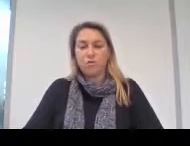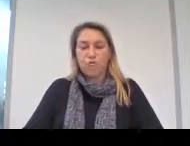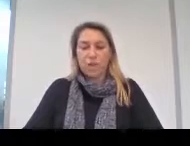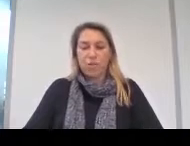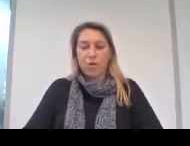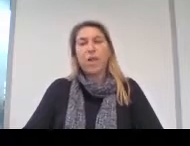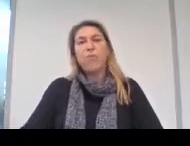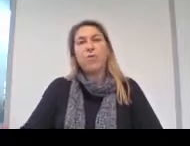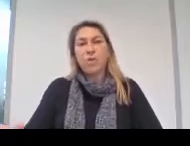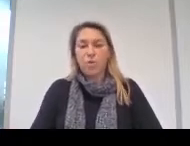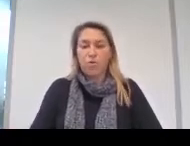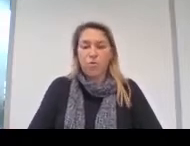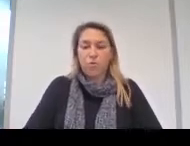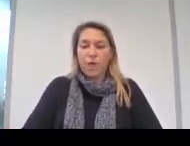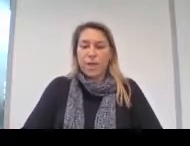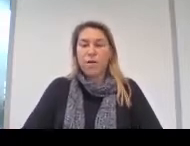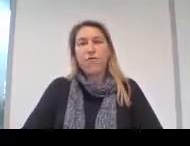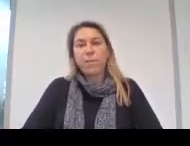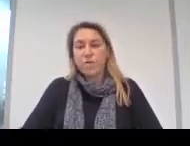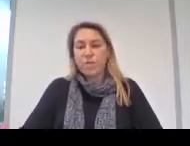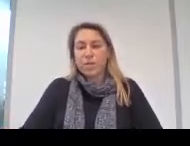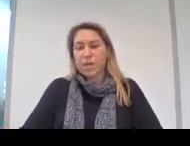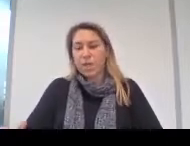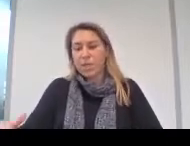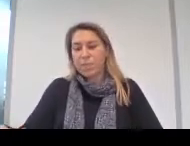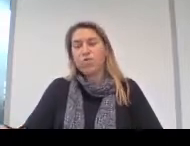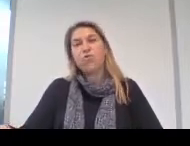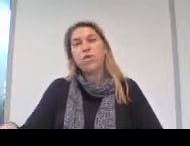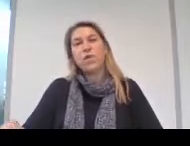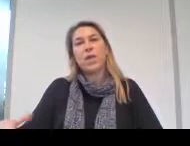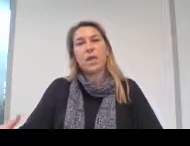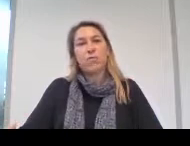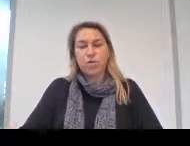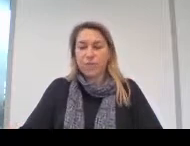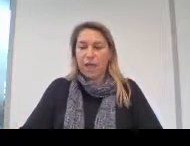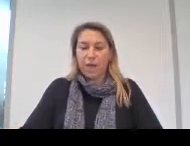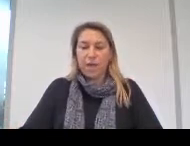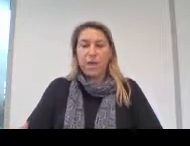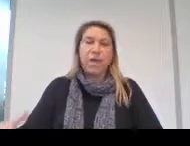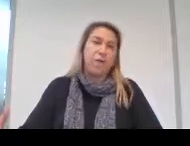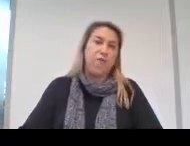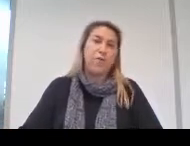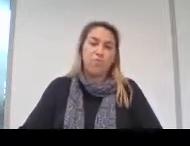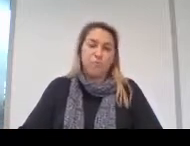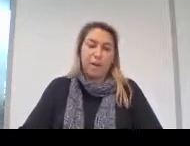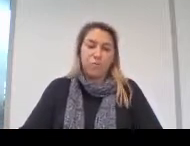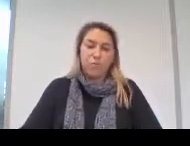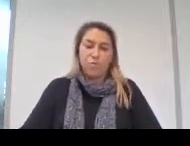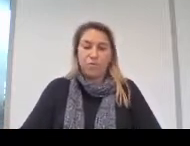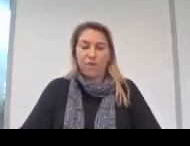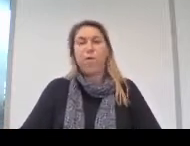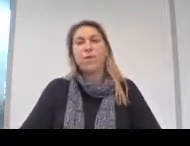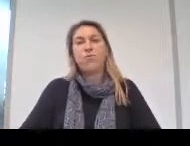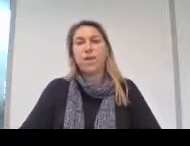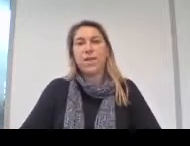les évolutions du secteur. Puis nous aborderons les grandes familles de métiers, les aptitudes requises et les conditions de travail. Et enfin, nous parlerons